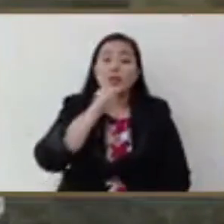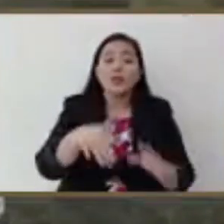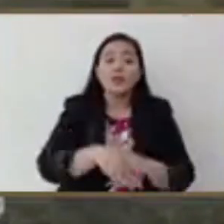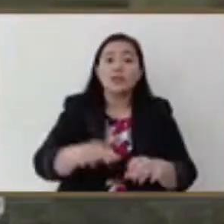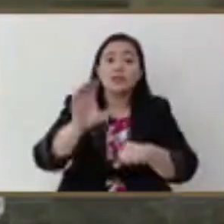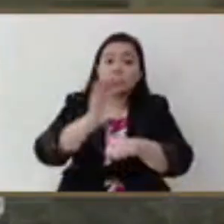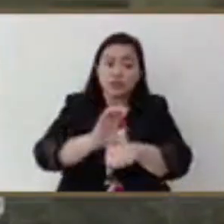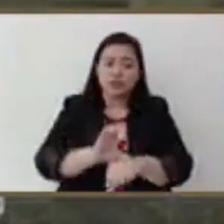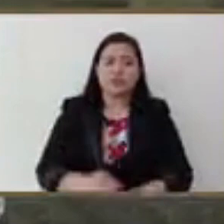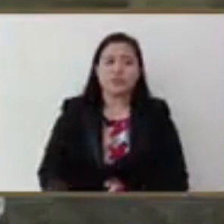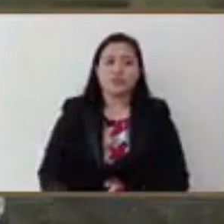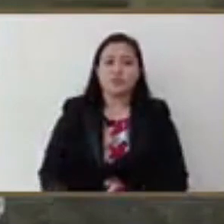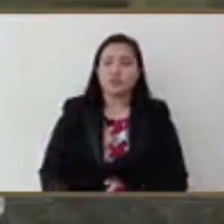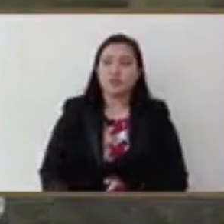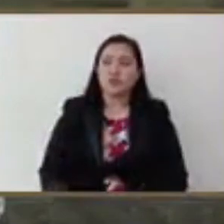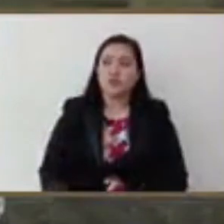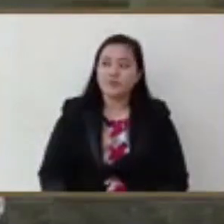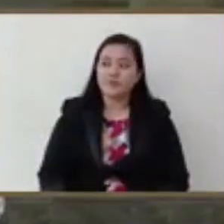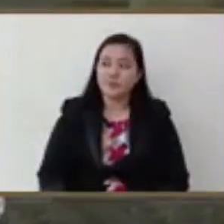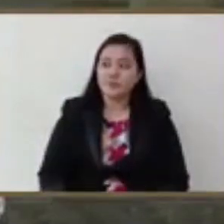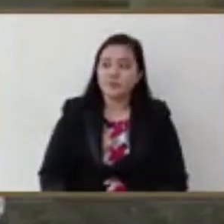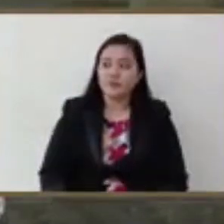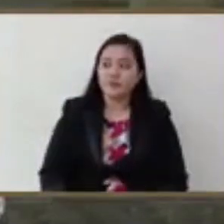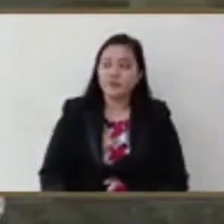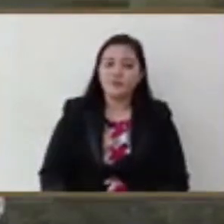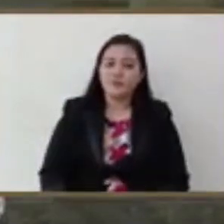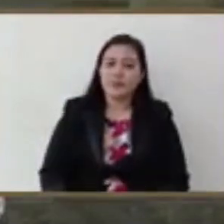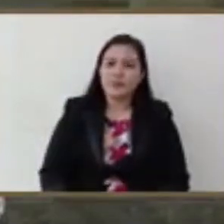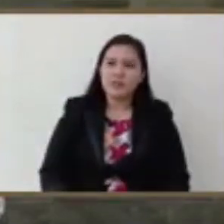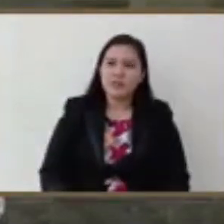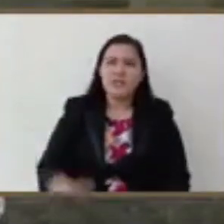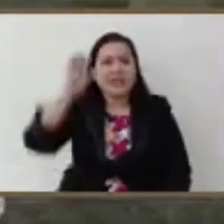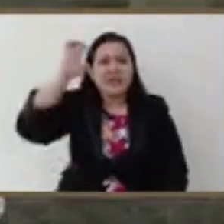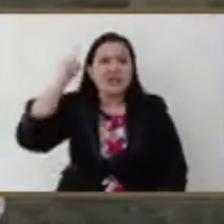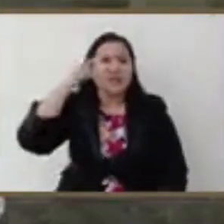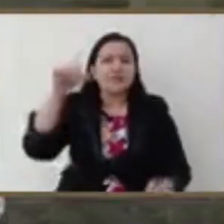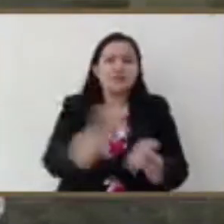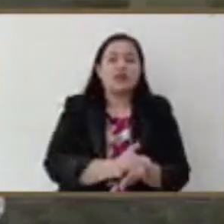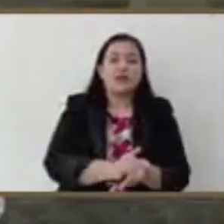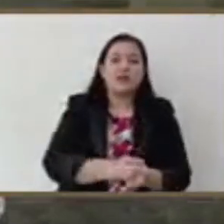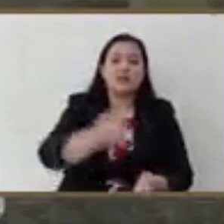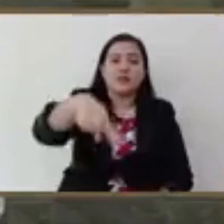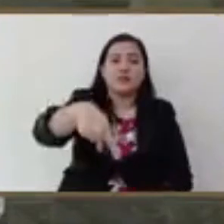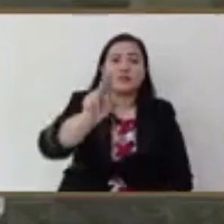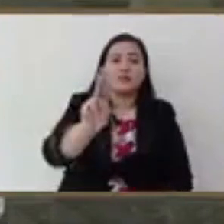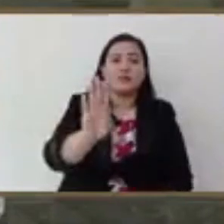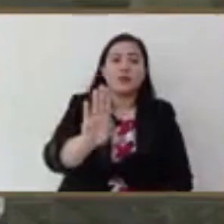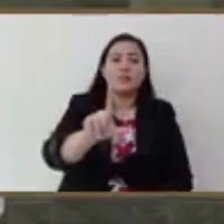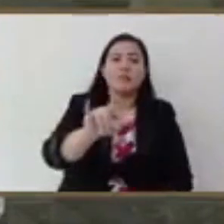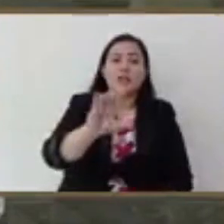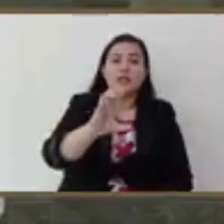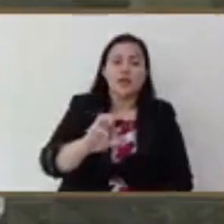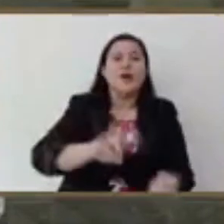public? Sabi, it should be outside. Sabi ko, napatunayan ko na may mga Amerikano magagaling mag-English pero bobo.